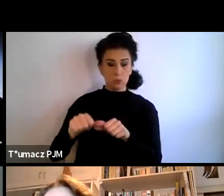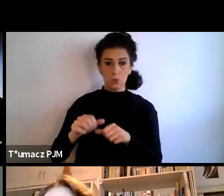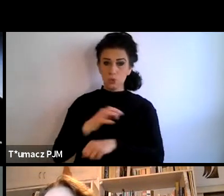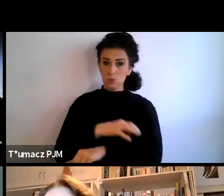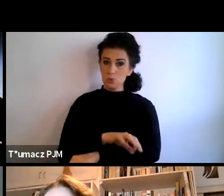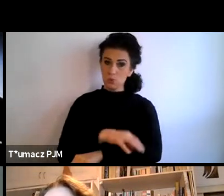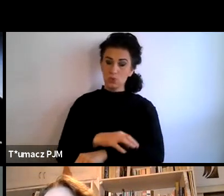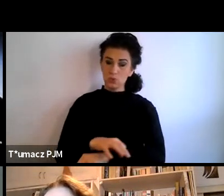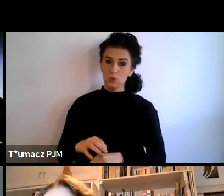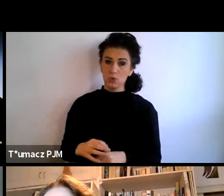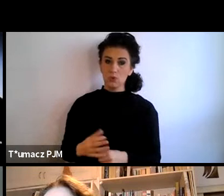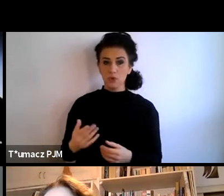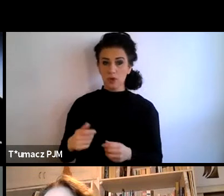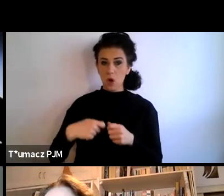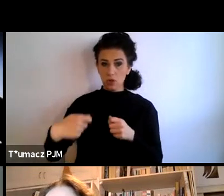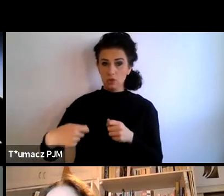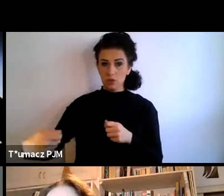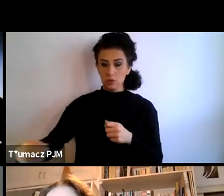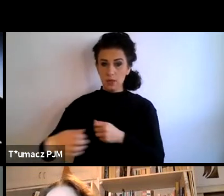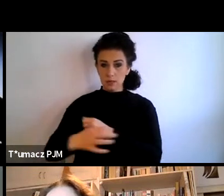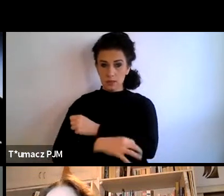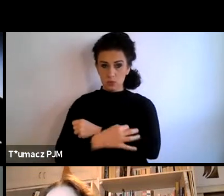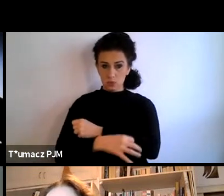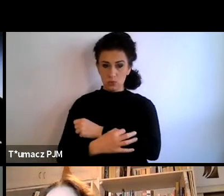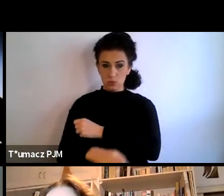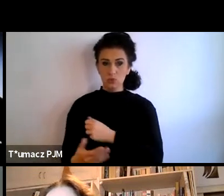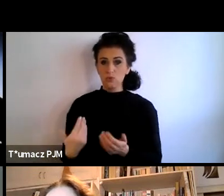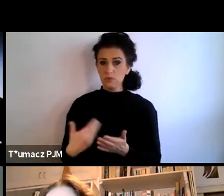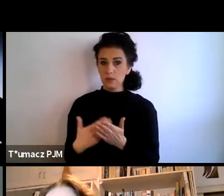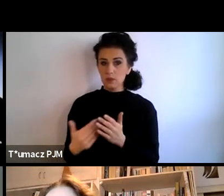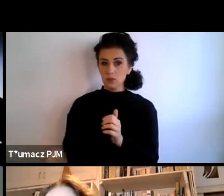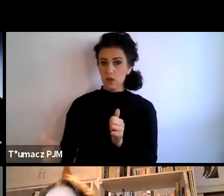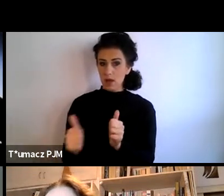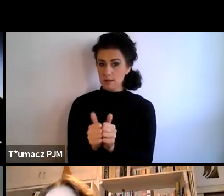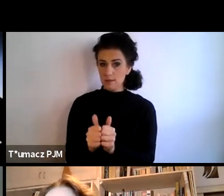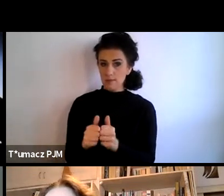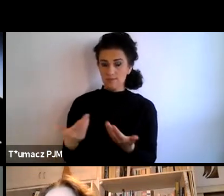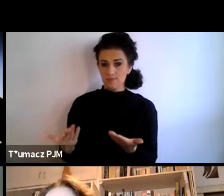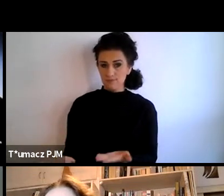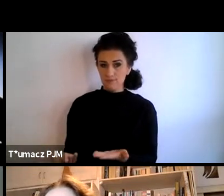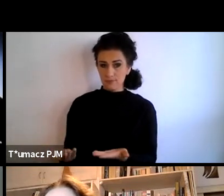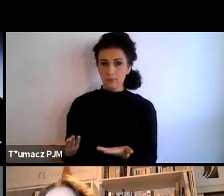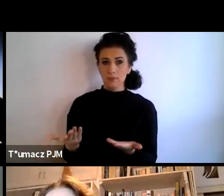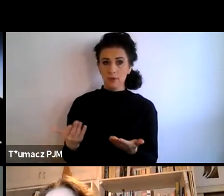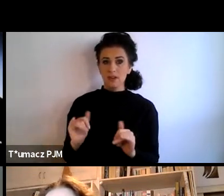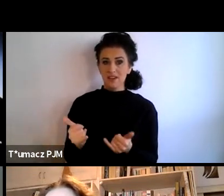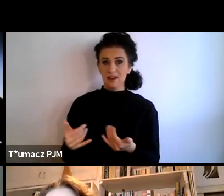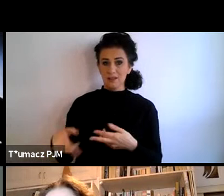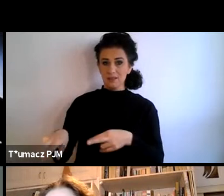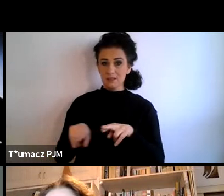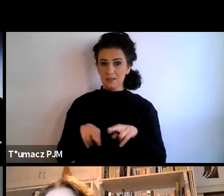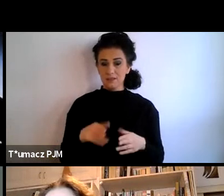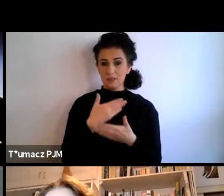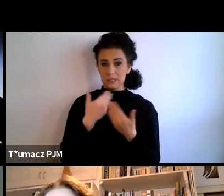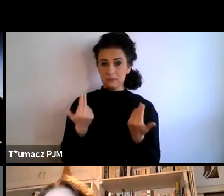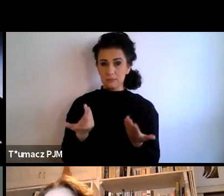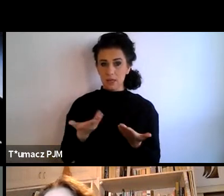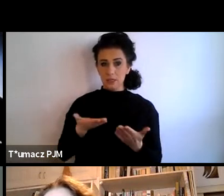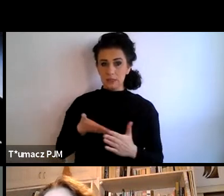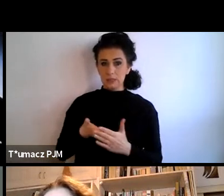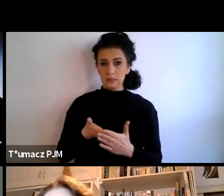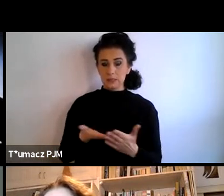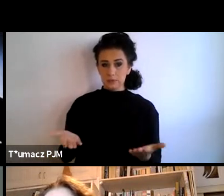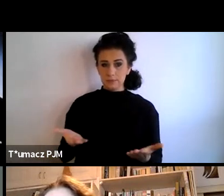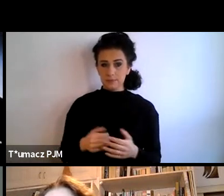możliwość kontynuowania studiów w efekcie tego, że w odpowiednim momencie do usługi asysty nie wrócili.